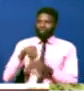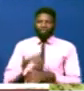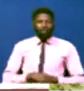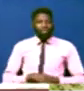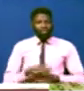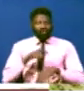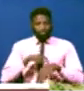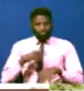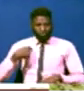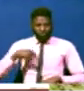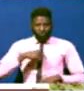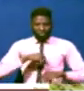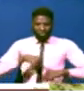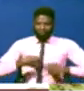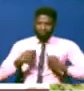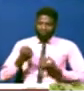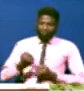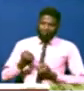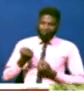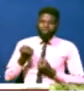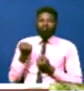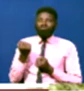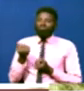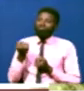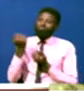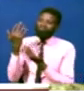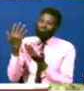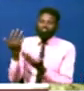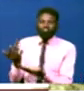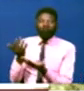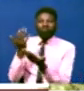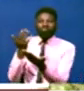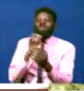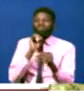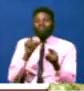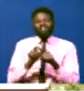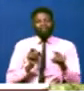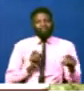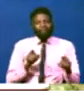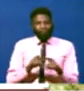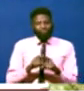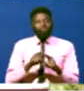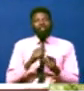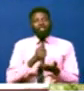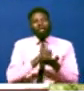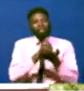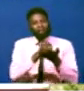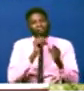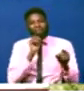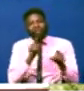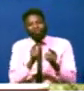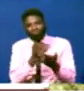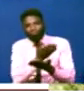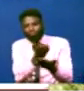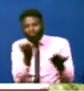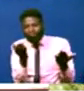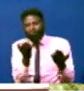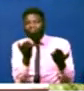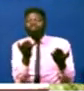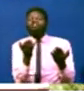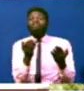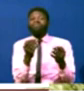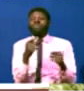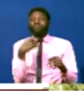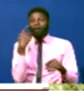to our brothers and sisters to help them spiritually, those who are not able to come closer to God through our own actions, through our own teachings, through our